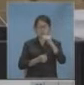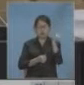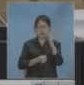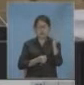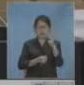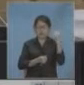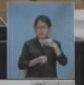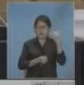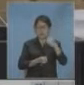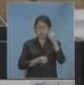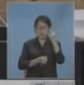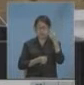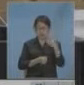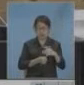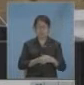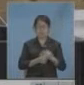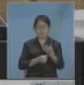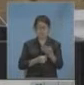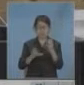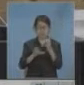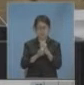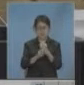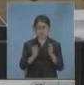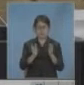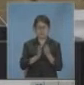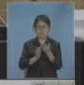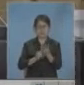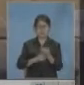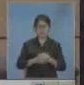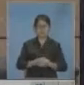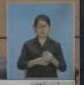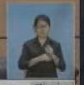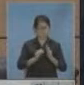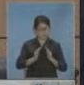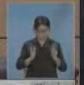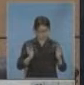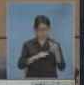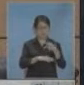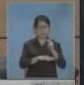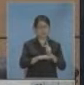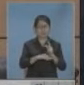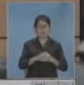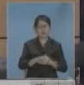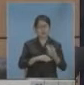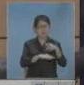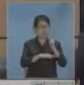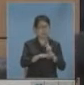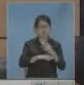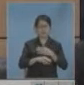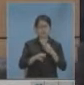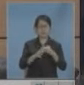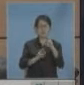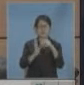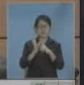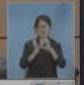มา2คืนแล้วครับเชิญท่านวัชระนะครับสรุปสั้นๆนะ กราบขอบพระคุณท่านประธานท่านประธานครับกระผมวัชระไป